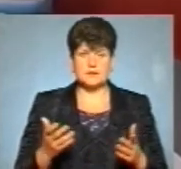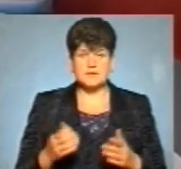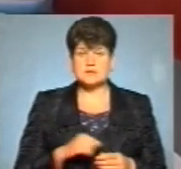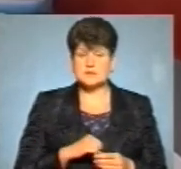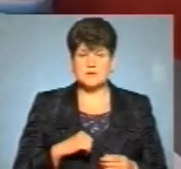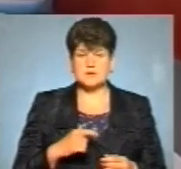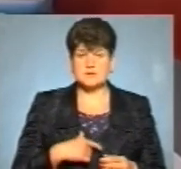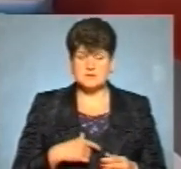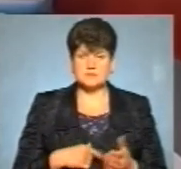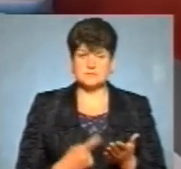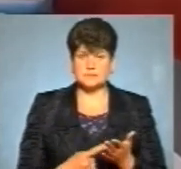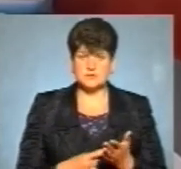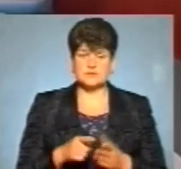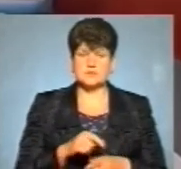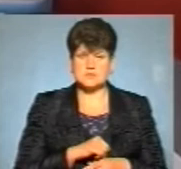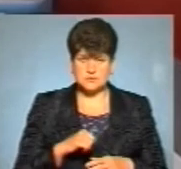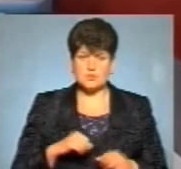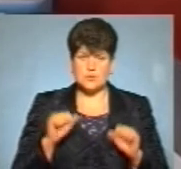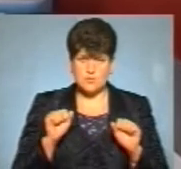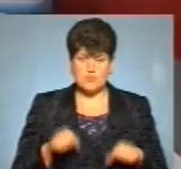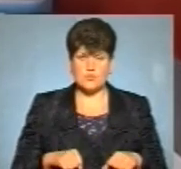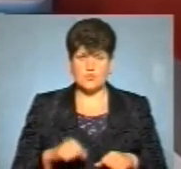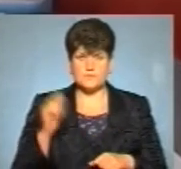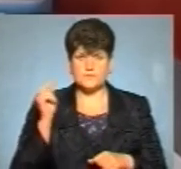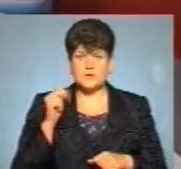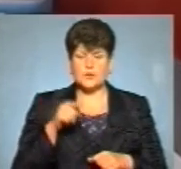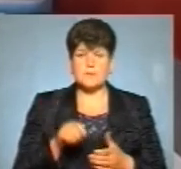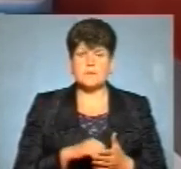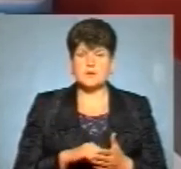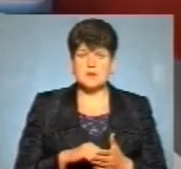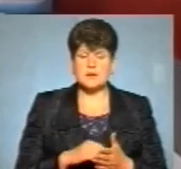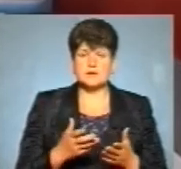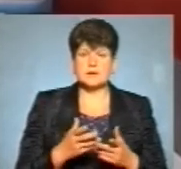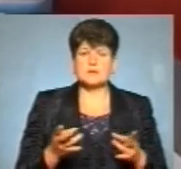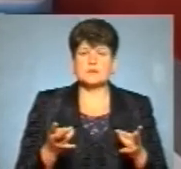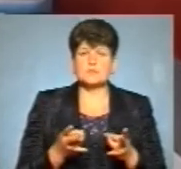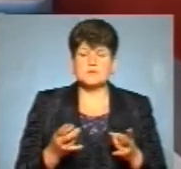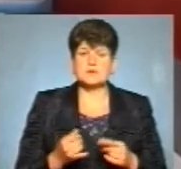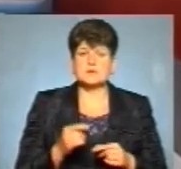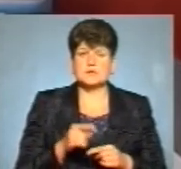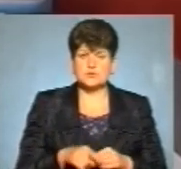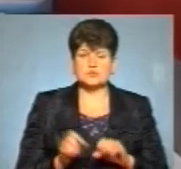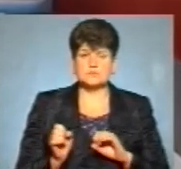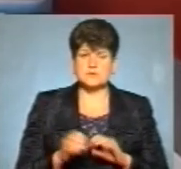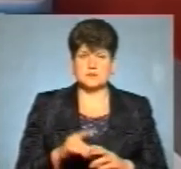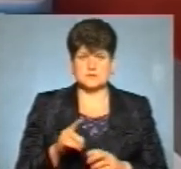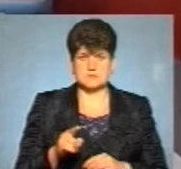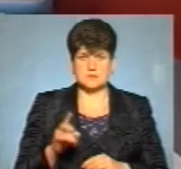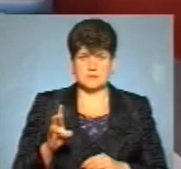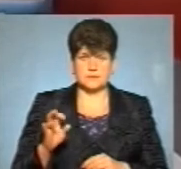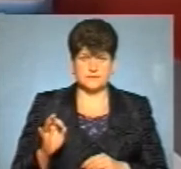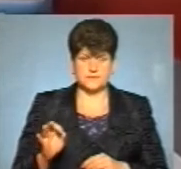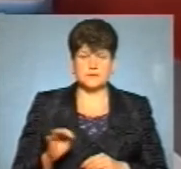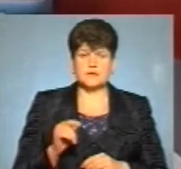себе доводять, що вони самостійно можуть освоїти той матеріал, який необхідний для того, щоб здати ЗНО. Тут